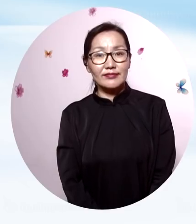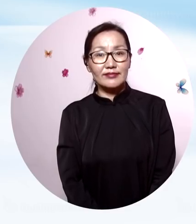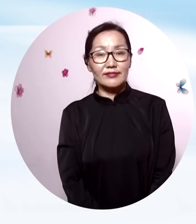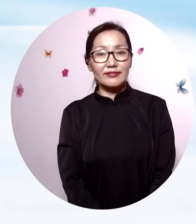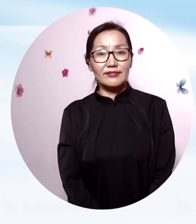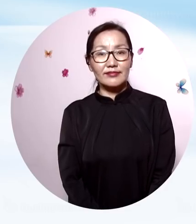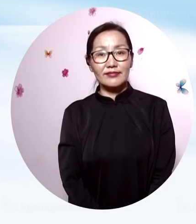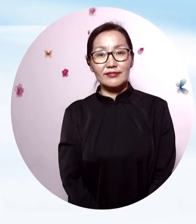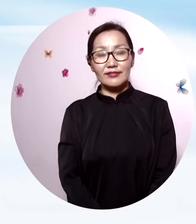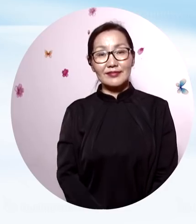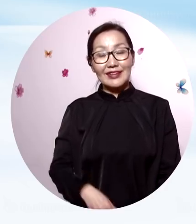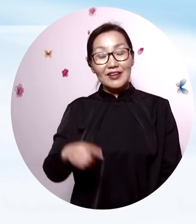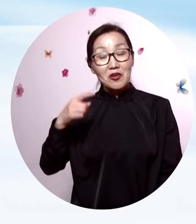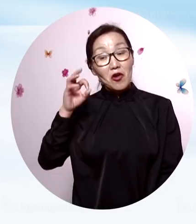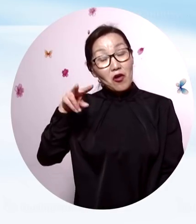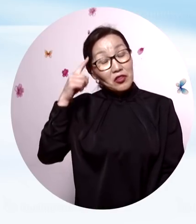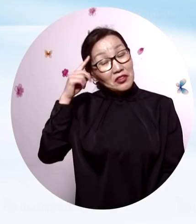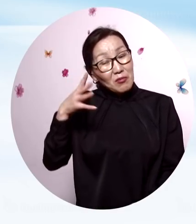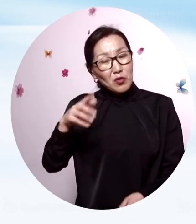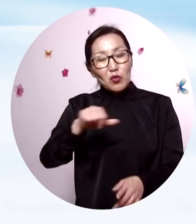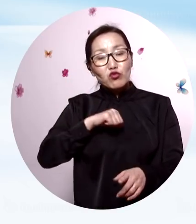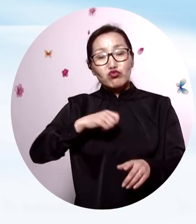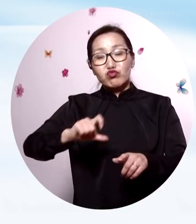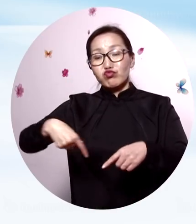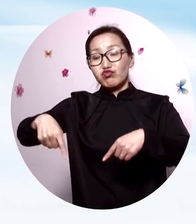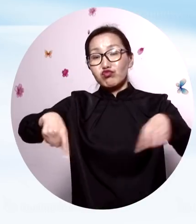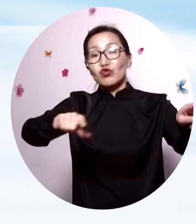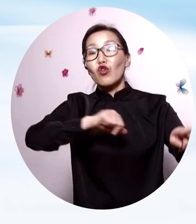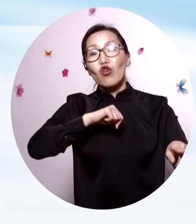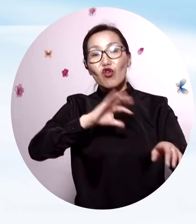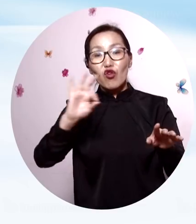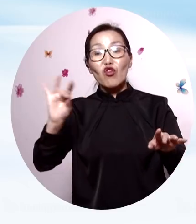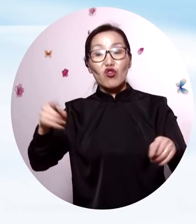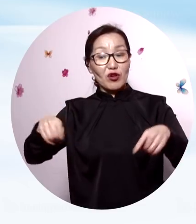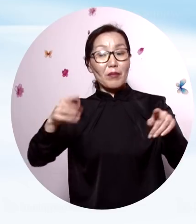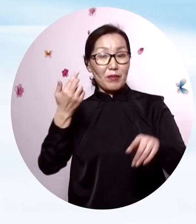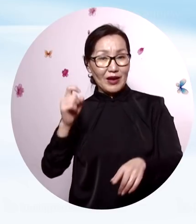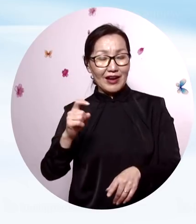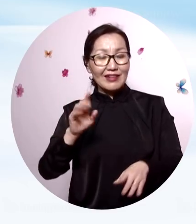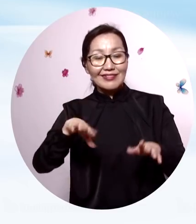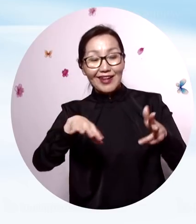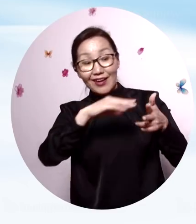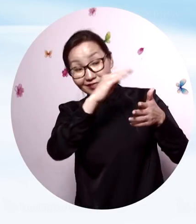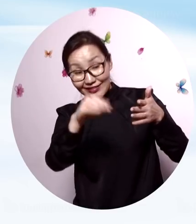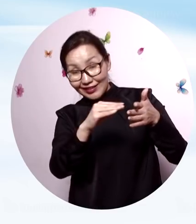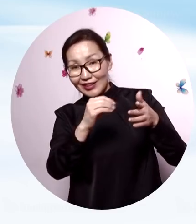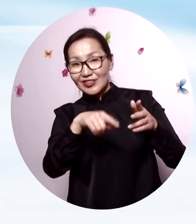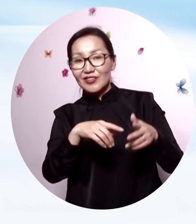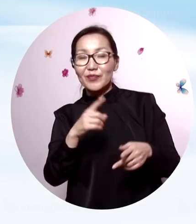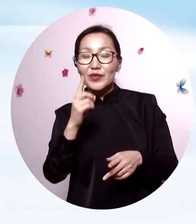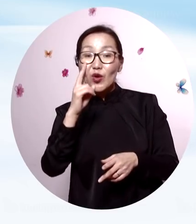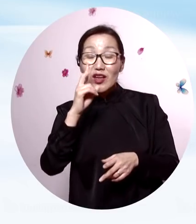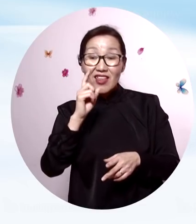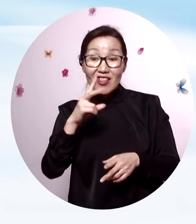За, таамаглал маань хүүхэд бүрийн өөр өөр байгаа учраас багш нь дараагийнхаа ажил руу оръё. За, хилцэд орсон үг